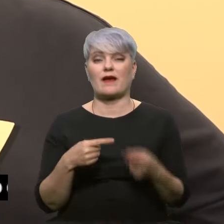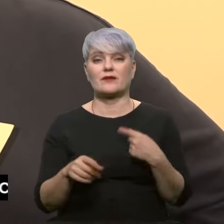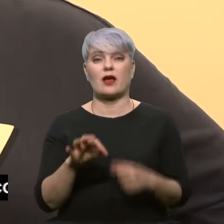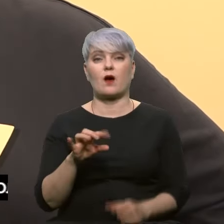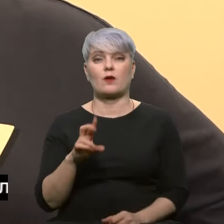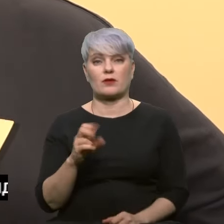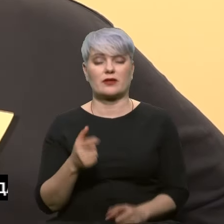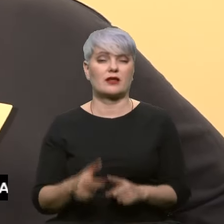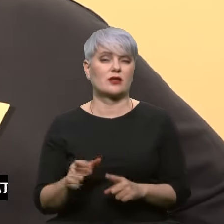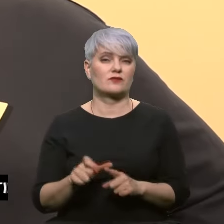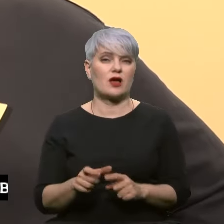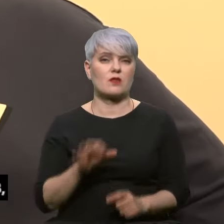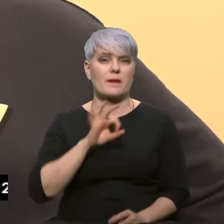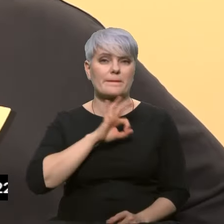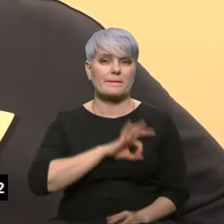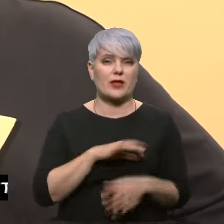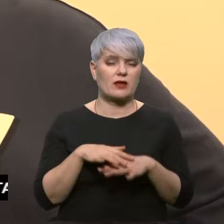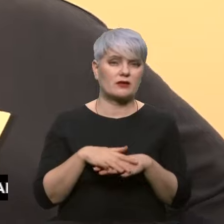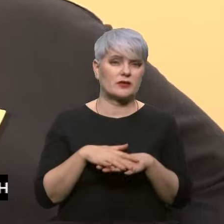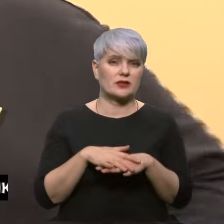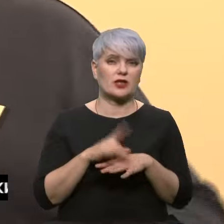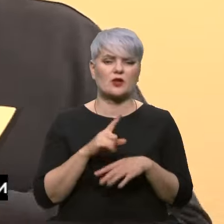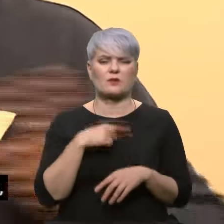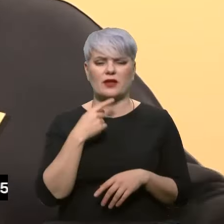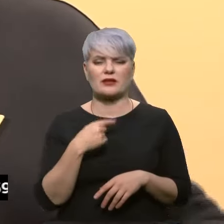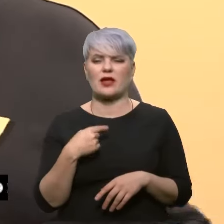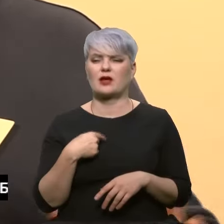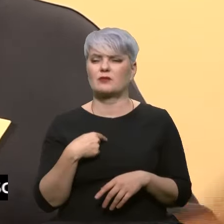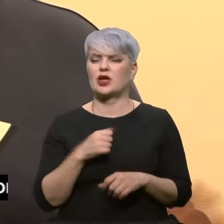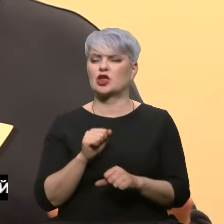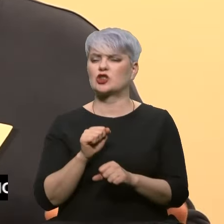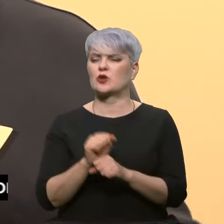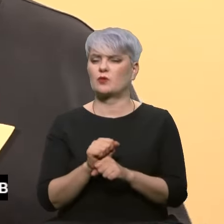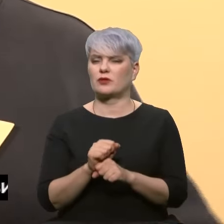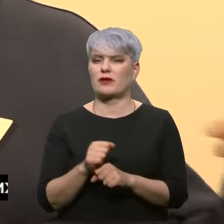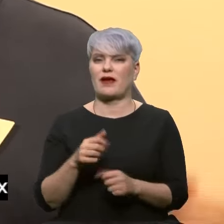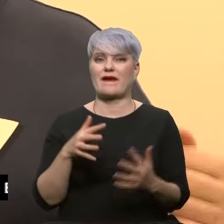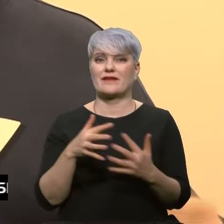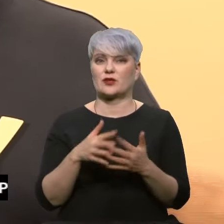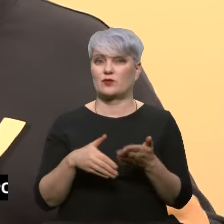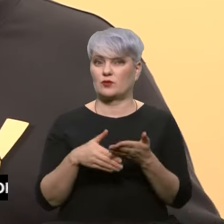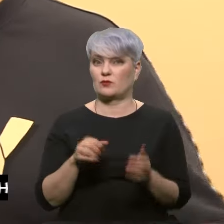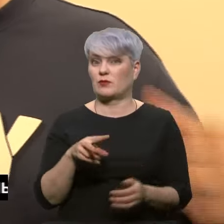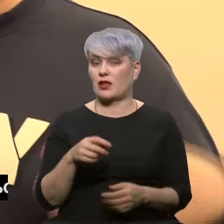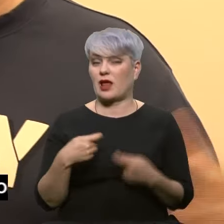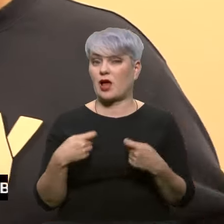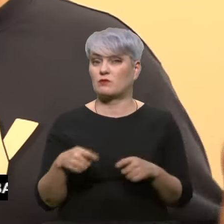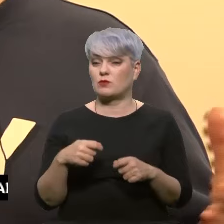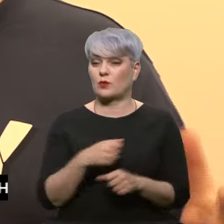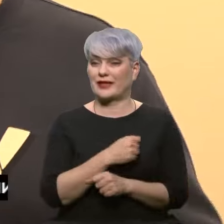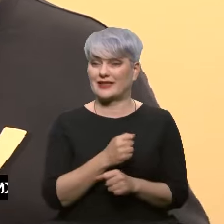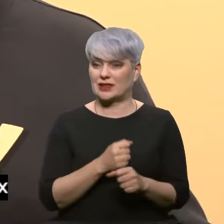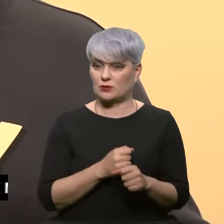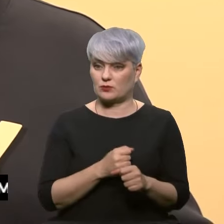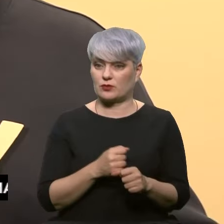звичайно, прагматичний. Щоб вони не казали, що ми там вони казали, що зупинять військову допомогу, але продаж зброї, тобто всі за